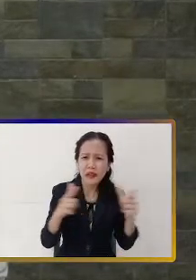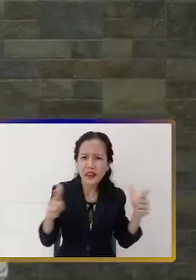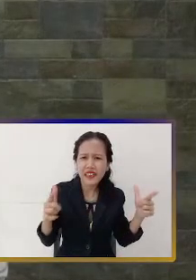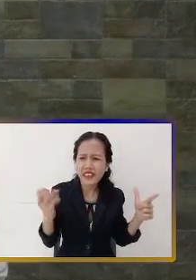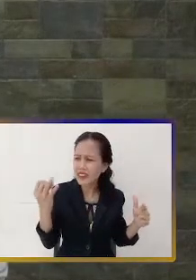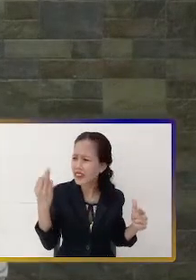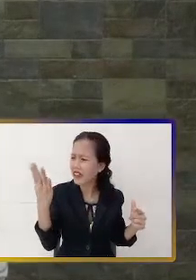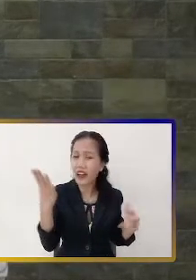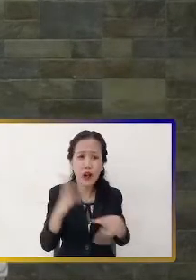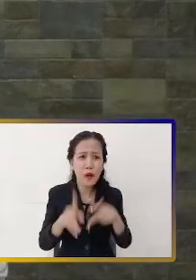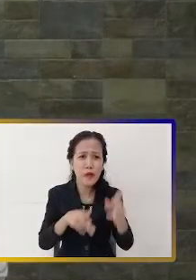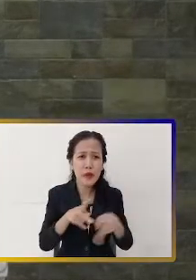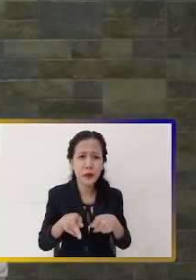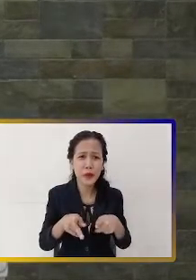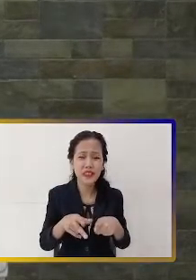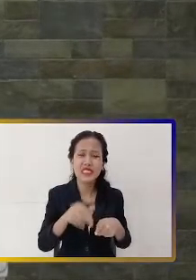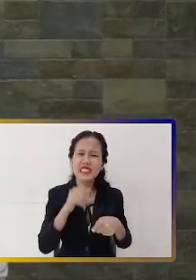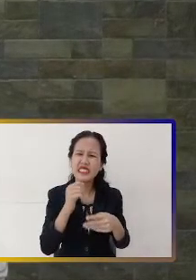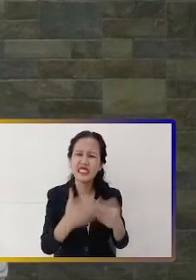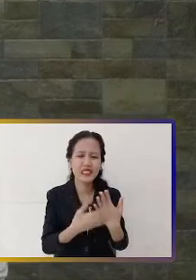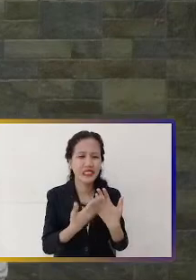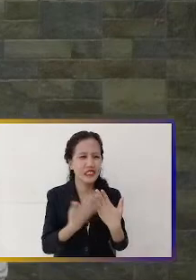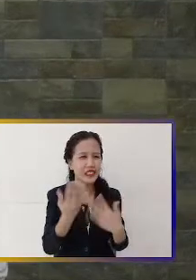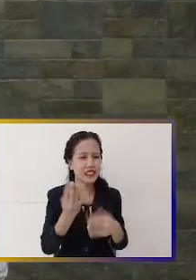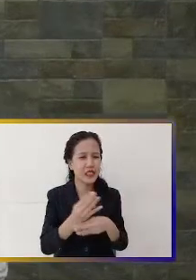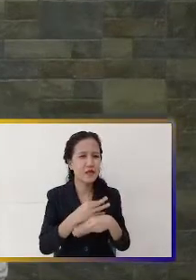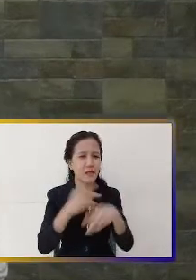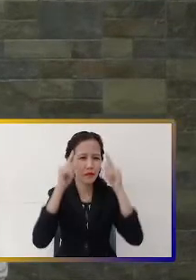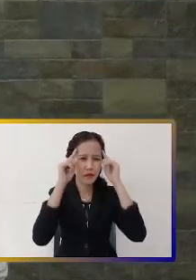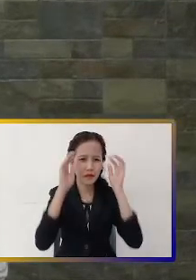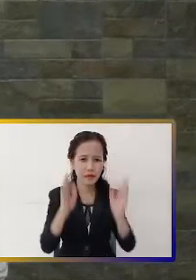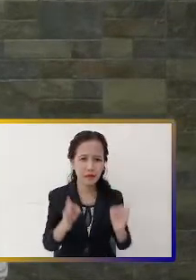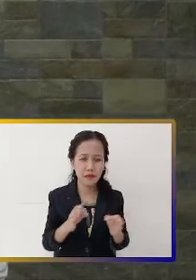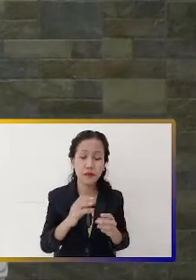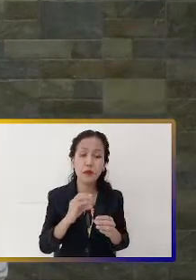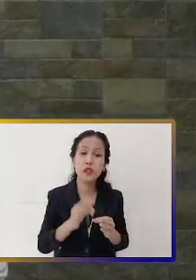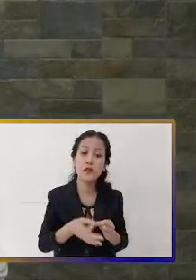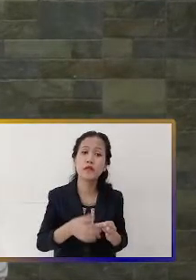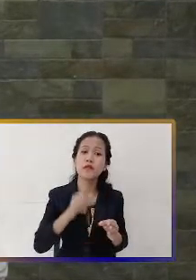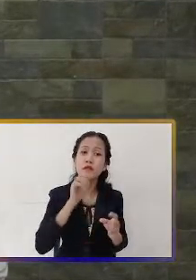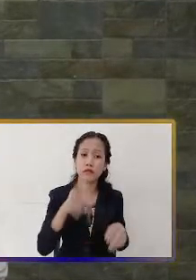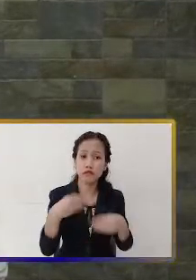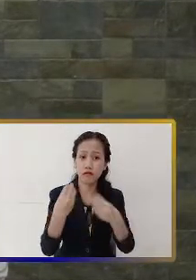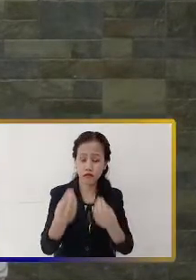itong gawa ng decision kung hindi po kayo magbibigay sa akin ng wisdom.